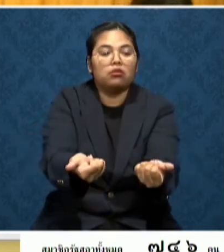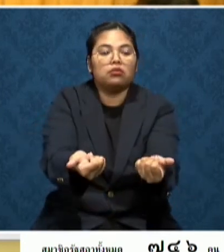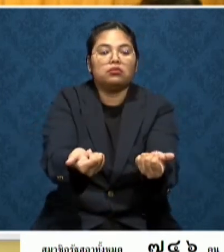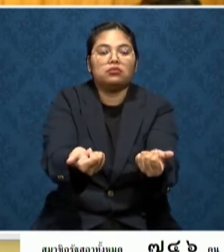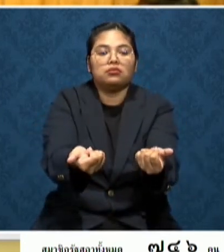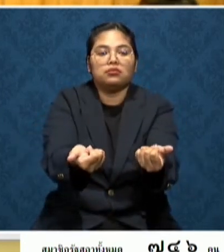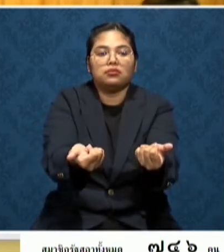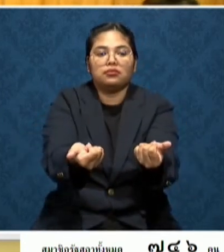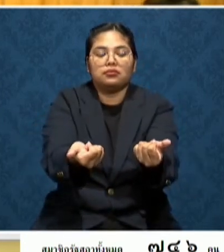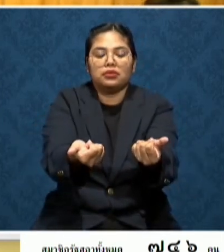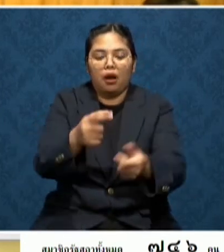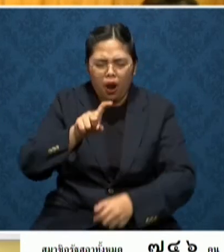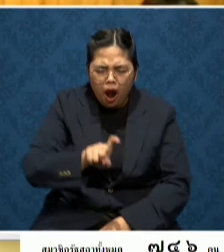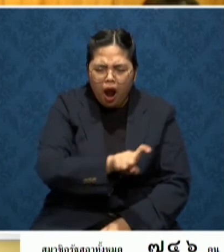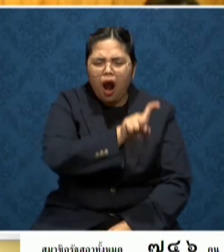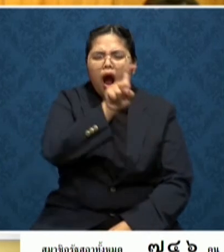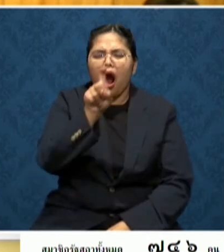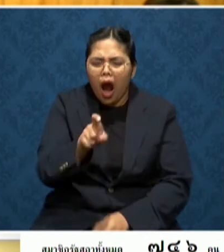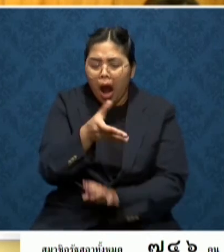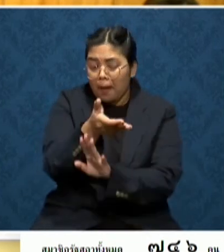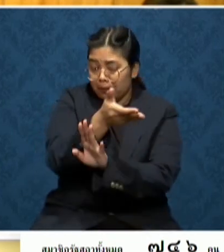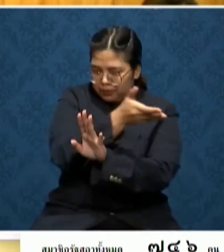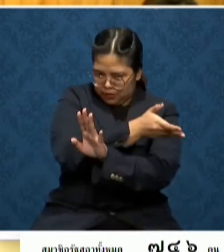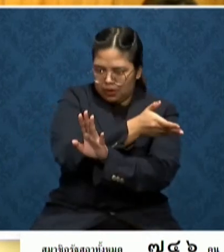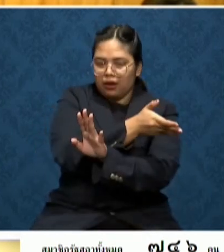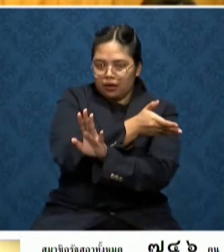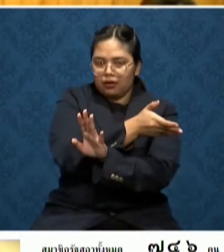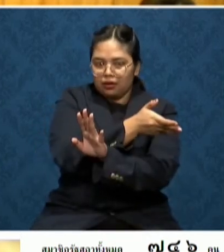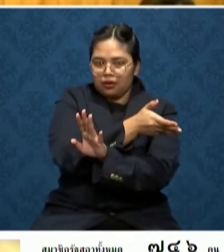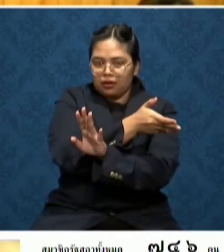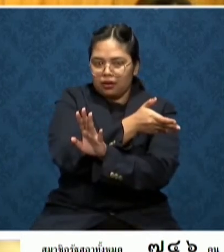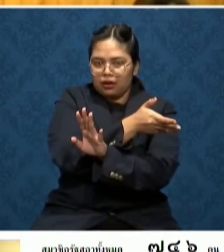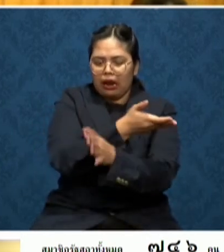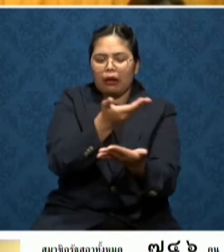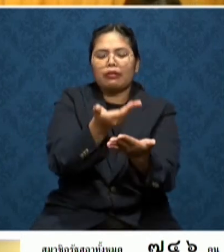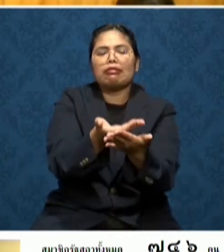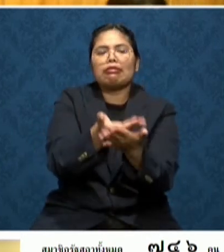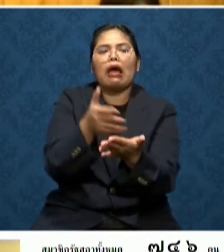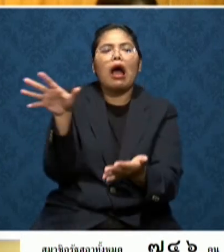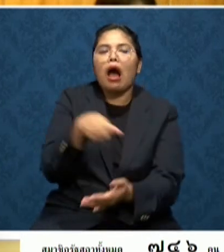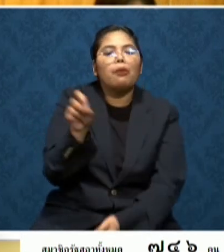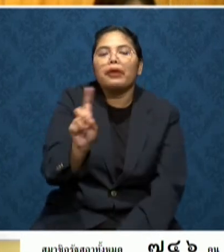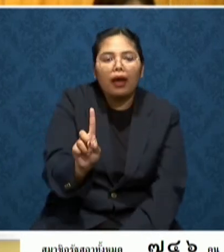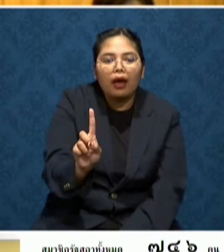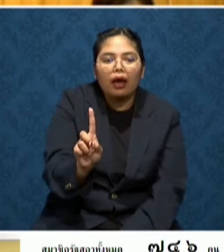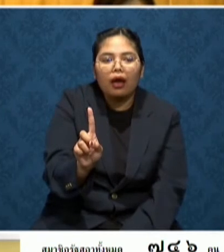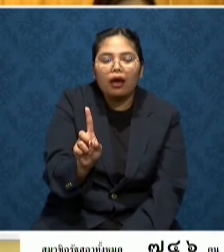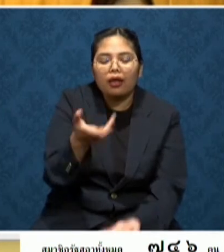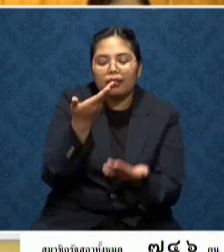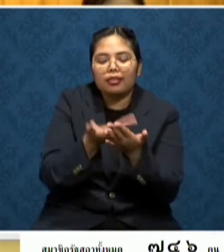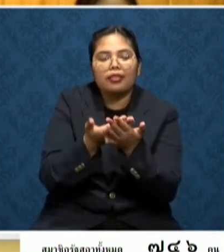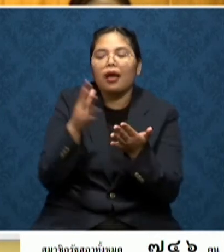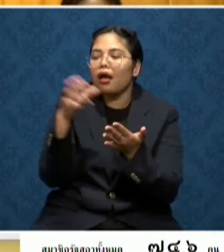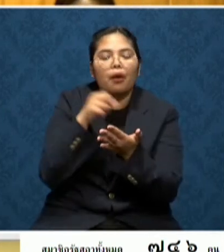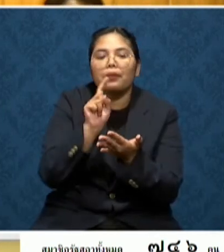สิ่งที่ตั้งคำถามกันมาก่อนหน้านี้คือที่มาของเงินเงินมาจากไหน